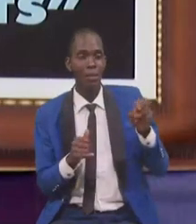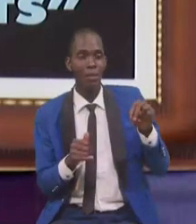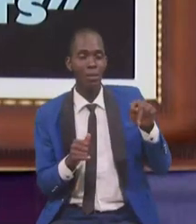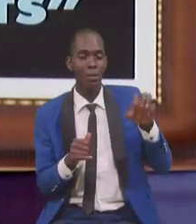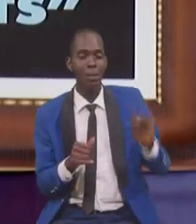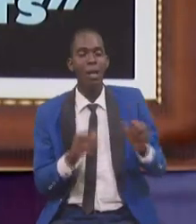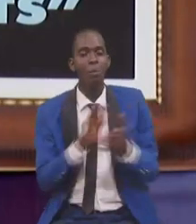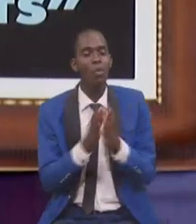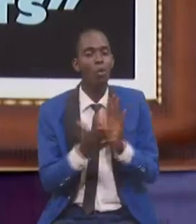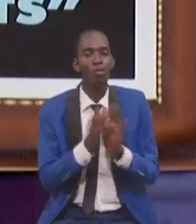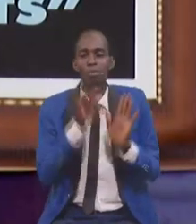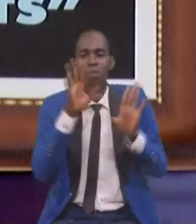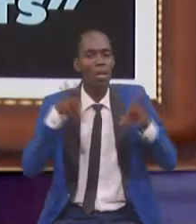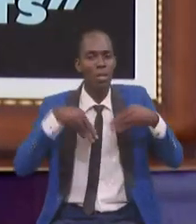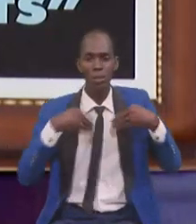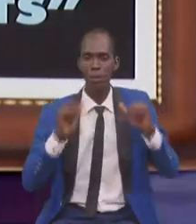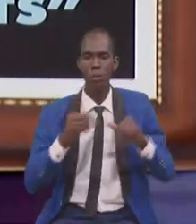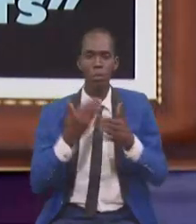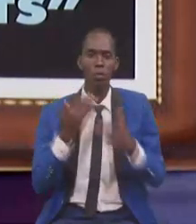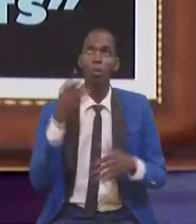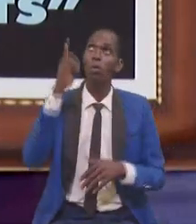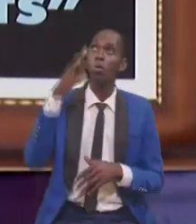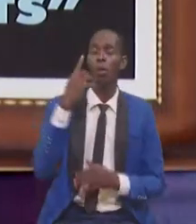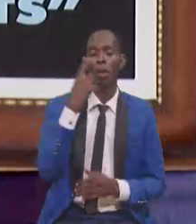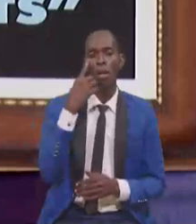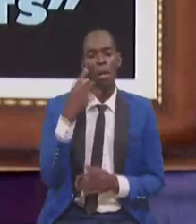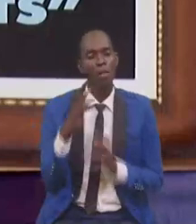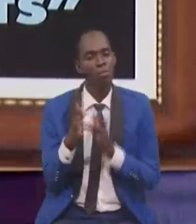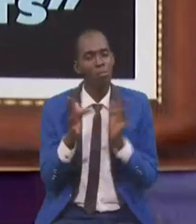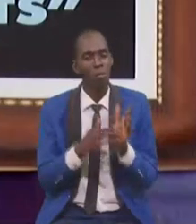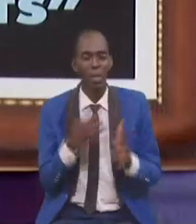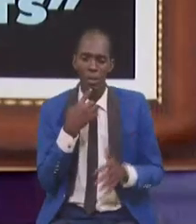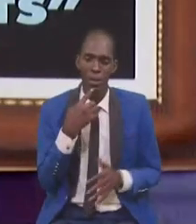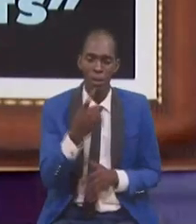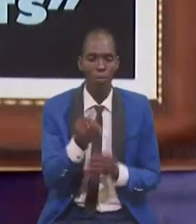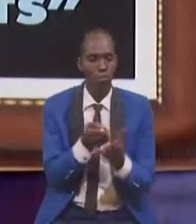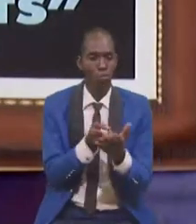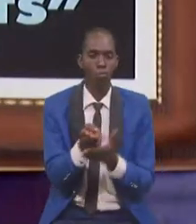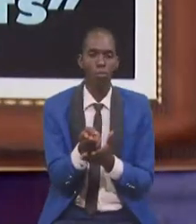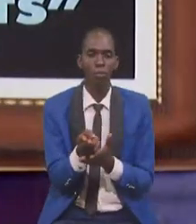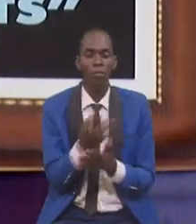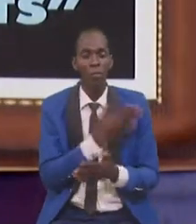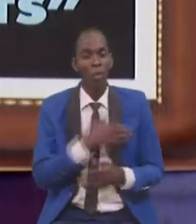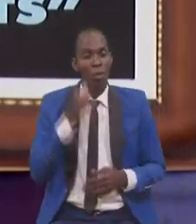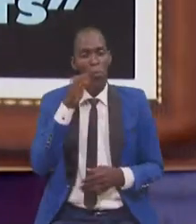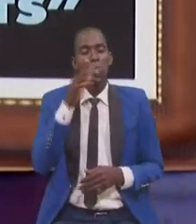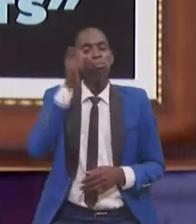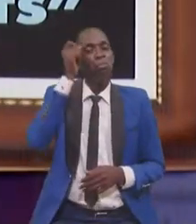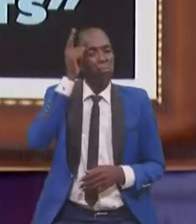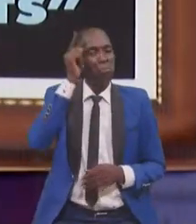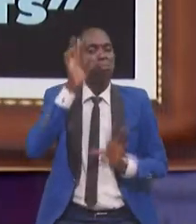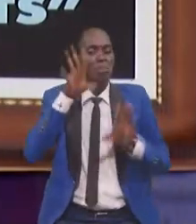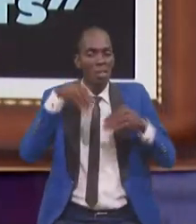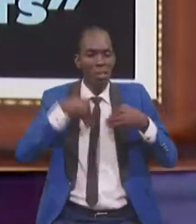impurs, désagréables, devant le Dieu Tout-Puissant. Donc Jésus a dit la vérité. Et la femme